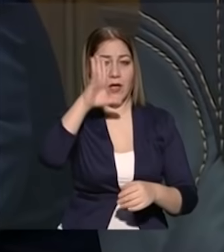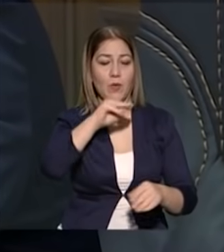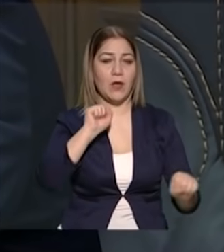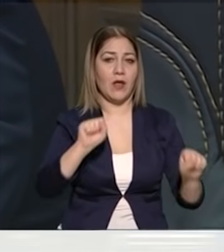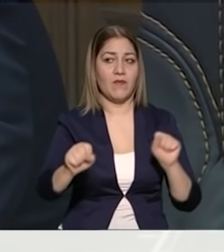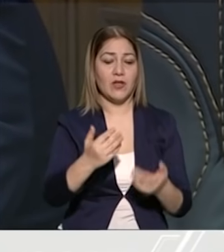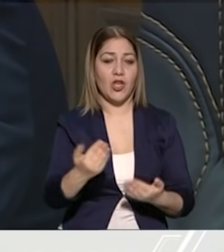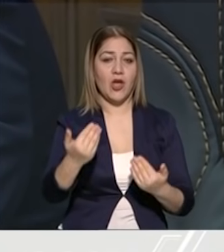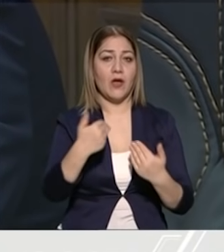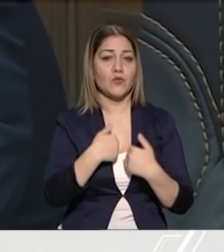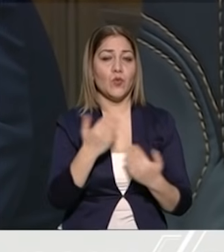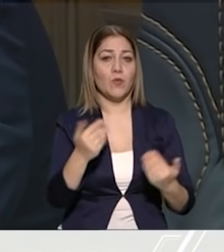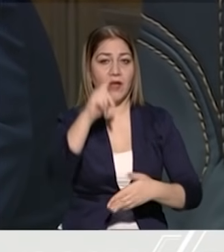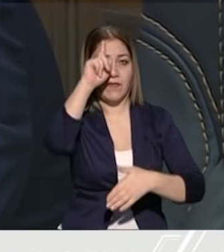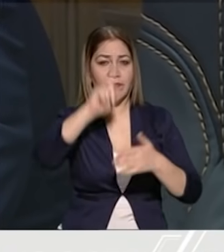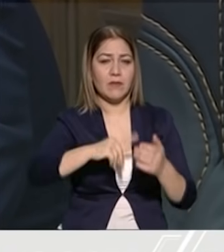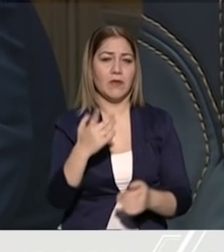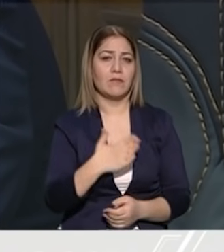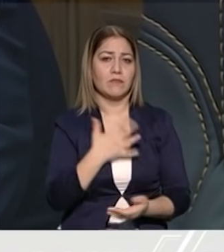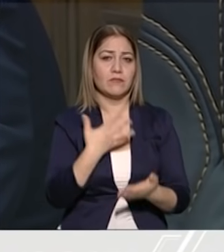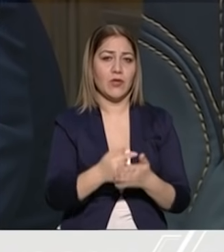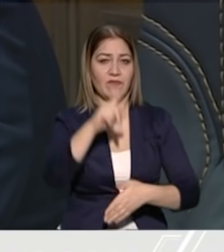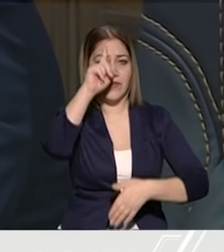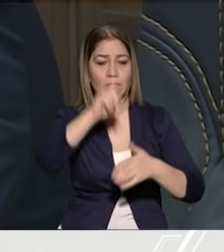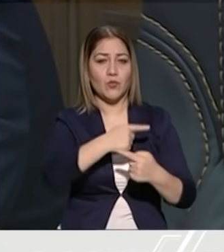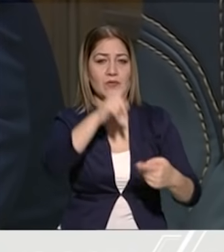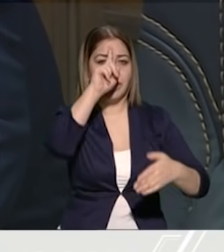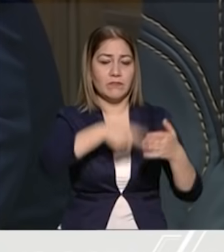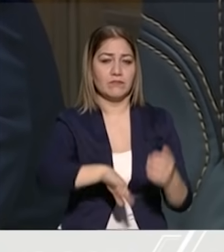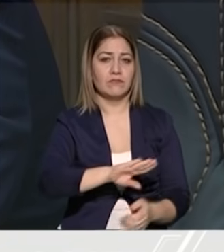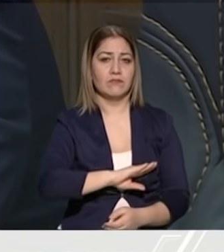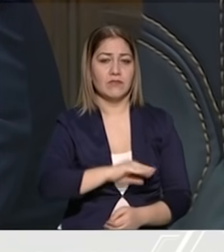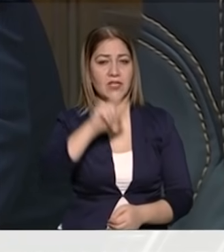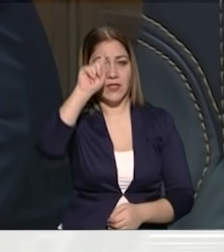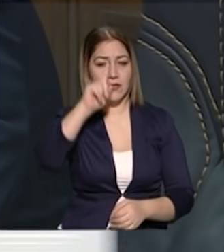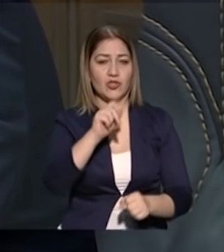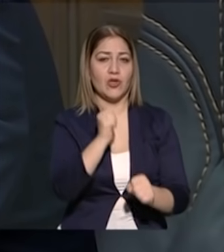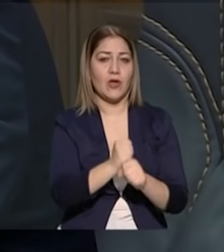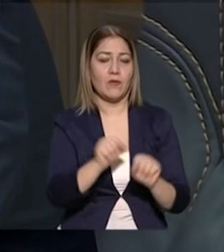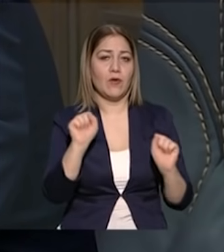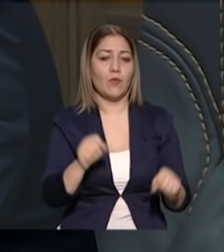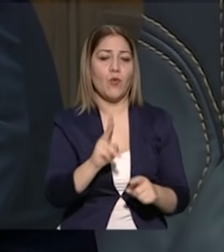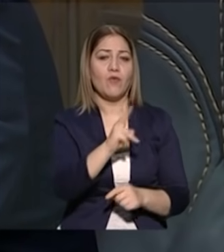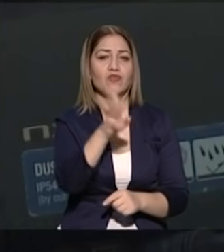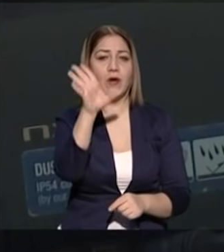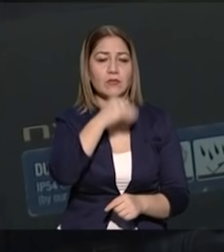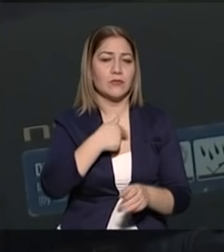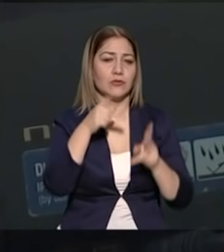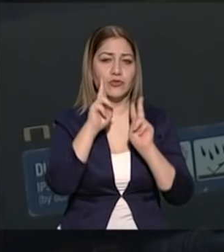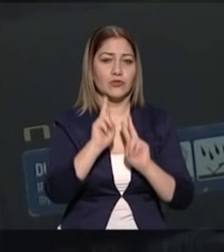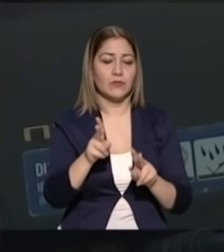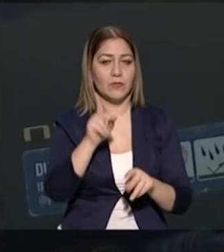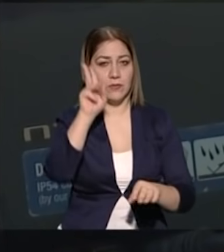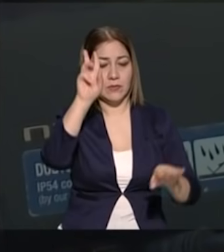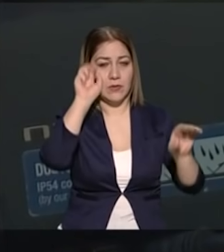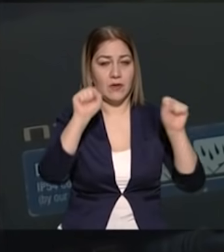Եթե ինձ հարցում եք, ում եք վստահում, բացի մեզ ոչ մեկի չենք վստահում, որովհետև ես գիտեմ մենք ինչ կարող ենք անել, չգիտեմ ուրիշով ինչ կարող է անել։